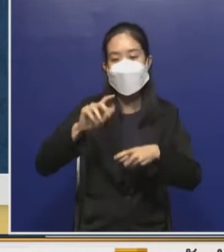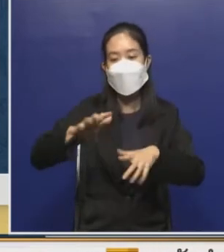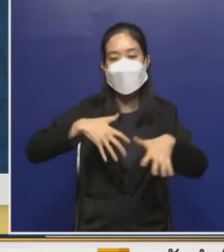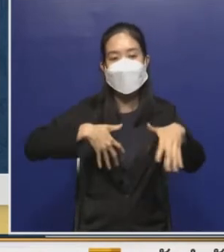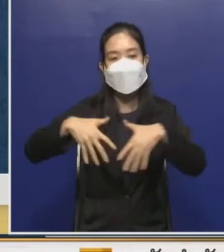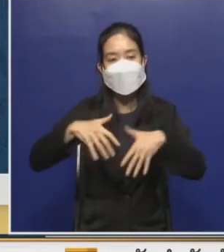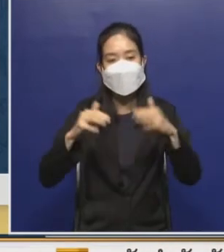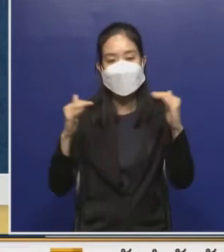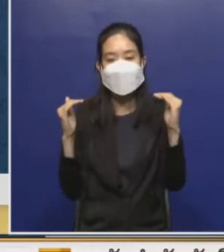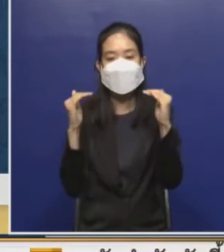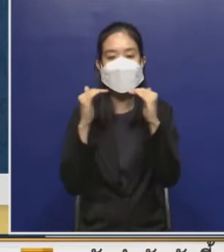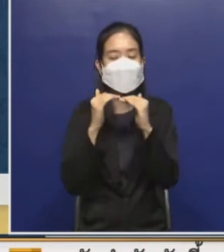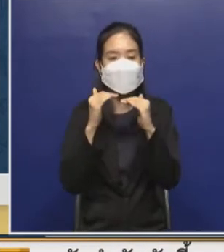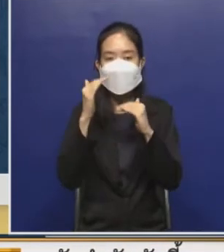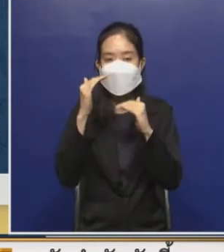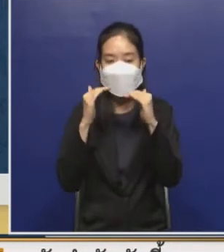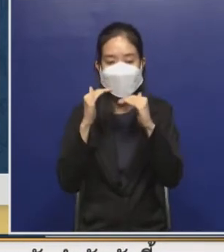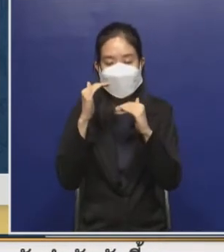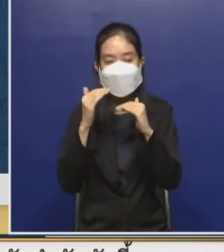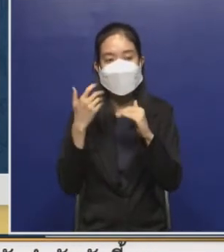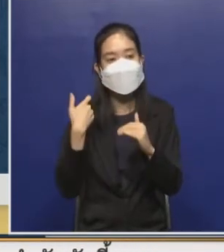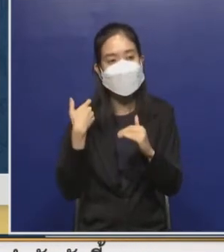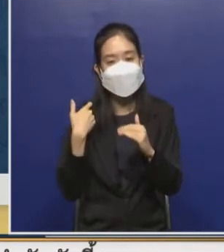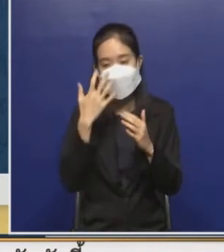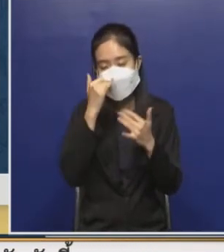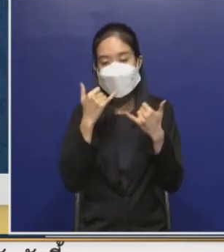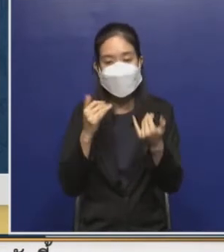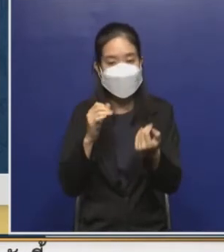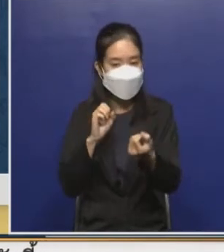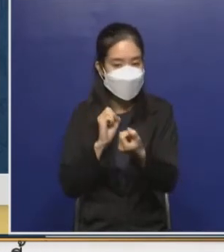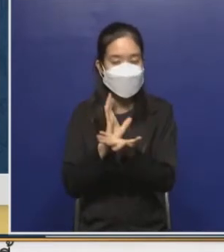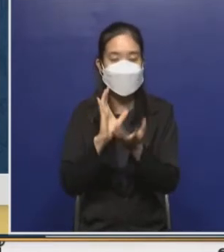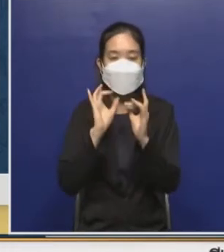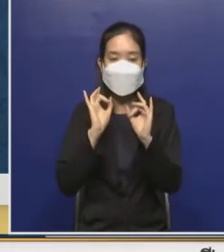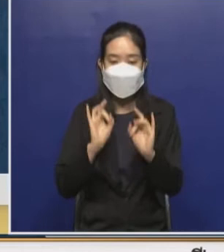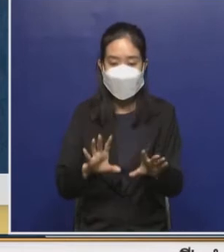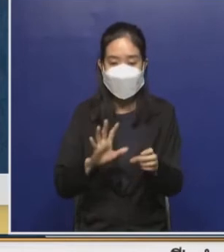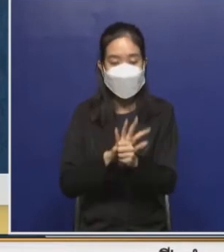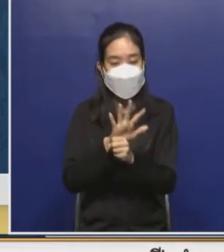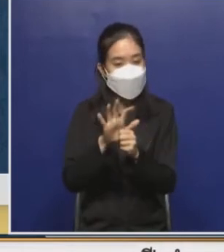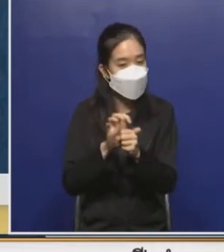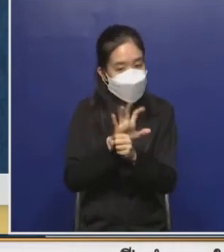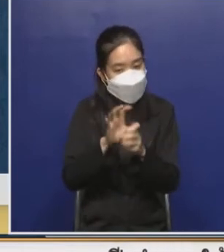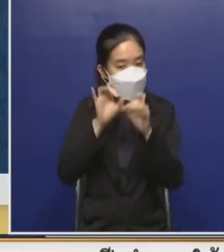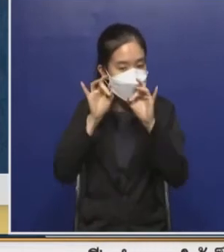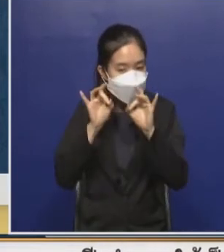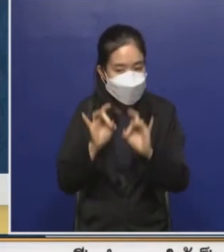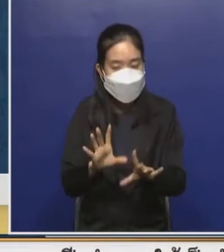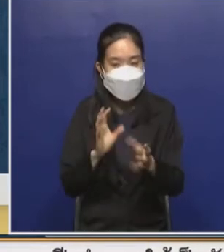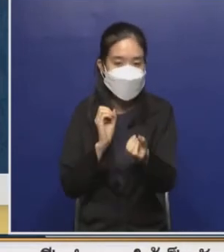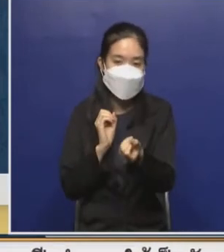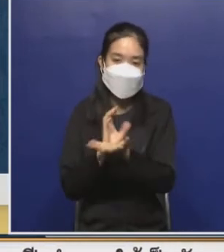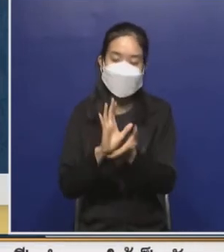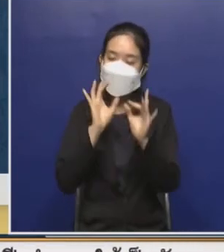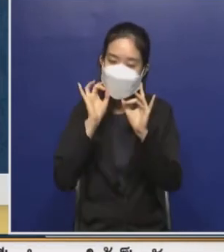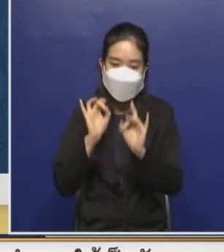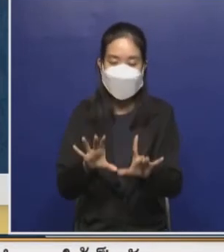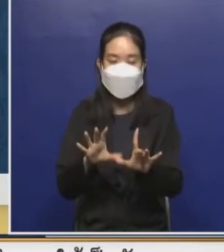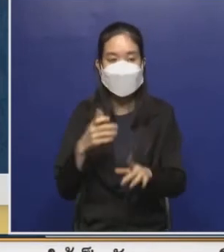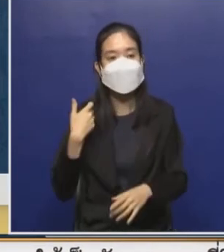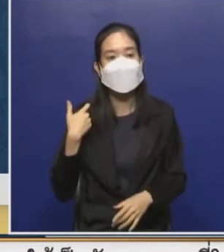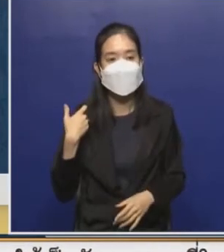ซึ่ขนาดนี้ถึงจุดวกฤตแล้วสันทธการโควิ-19 ทำให้ร่นแรง และเรวยิงข้กธรธาน